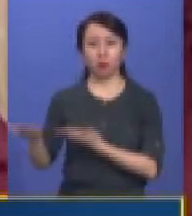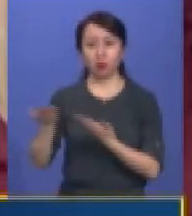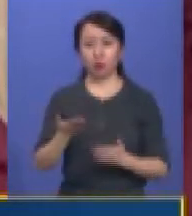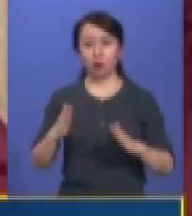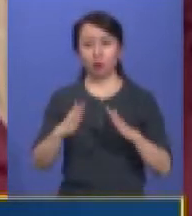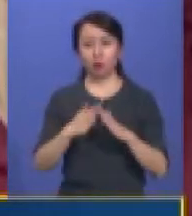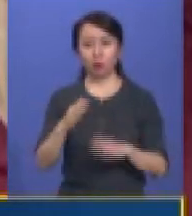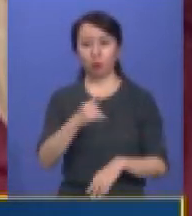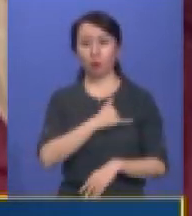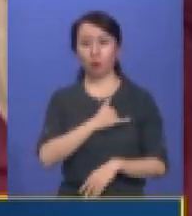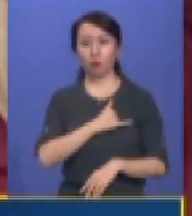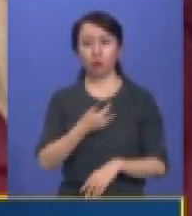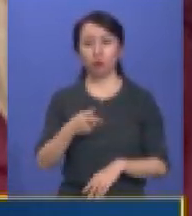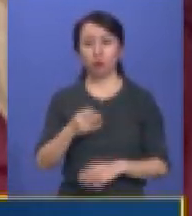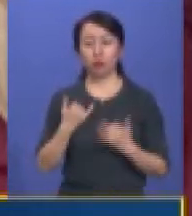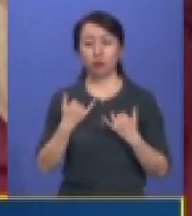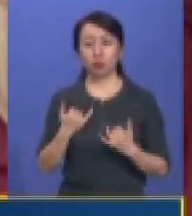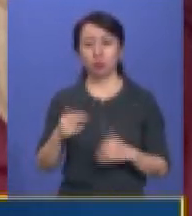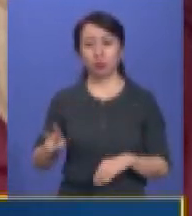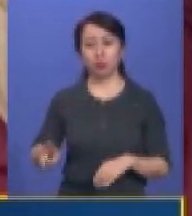вот где я сейчас являюсь директором,